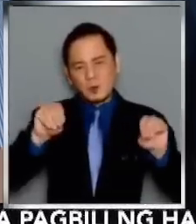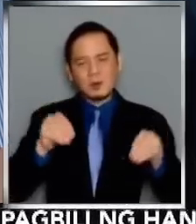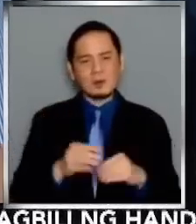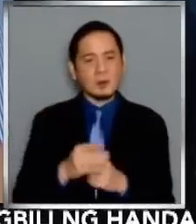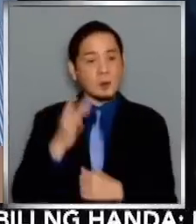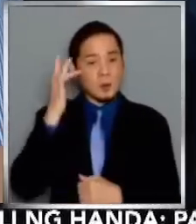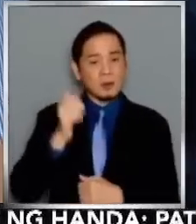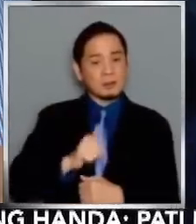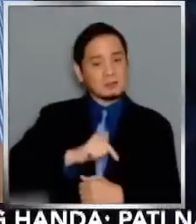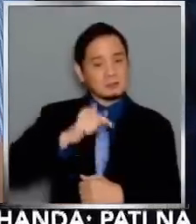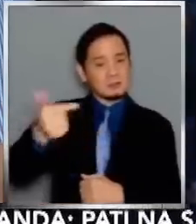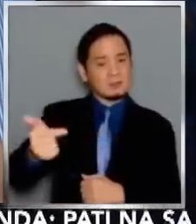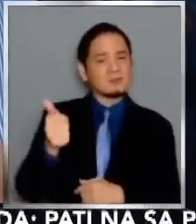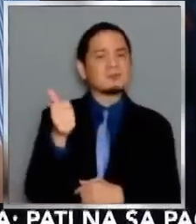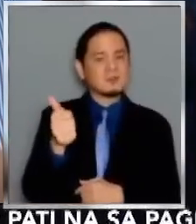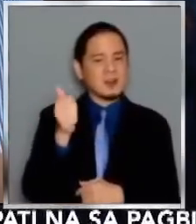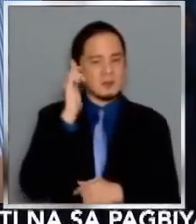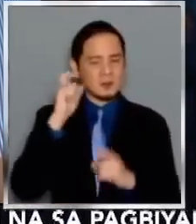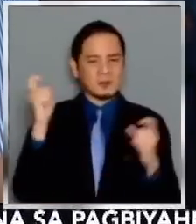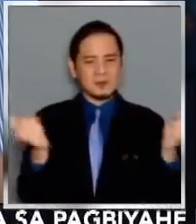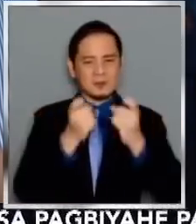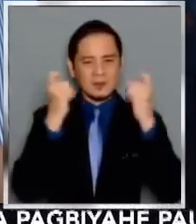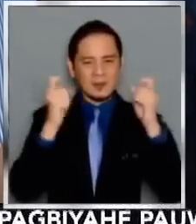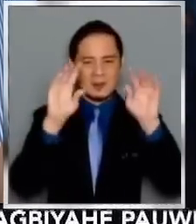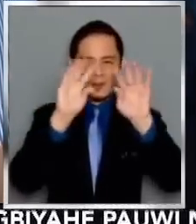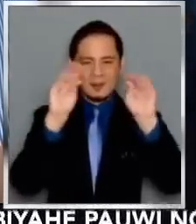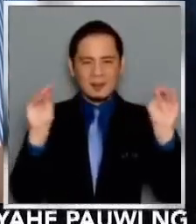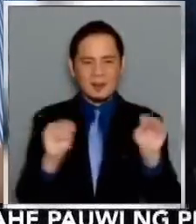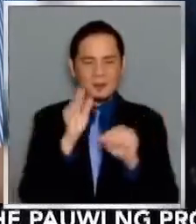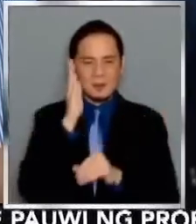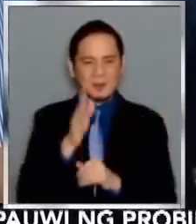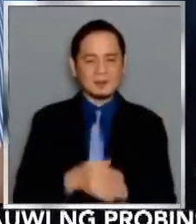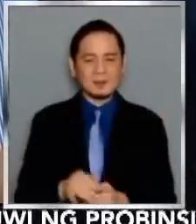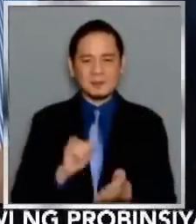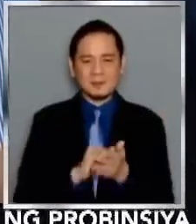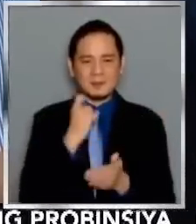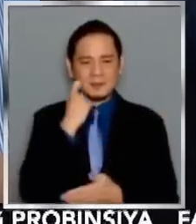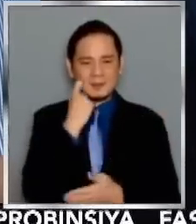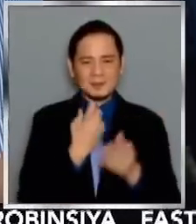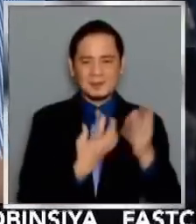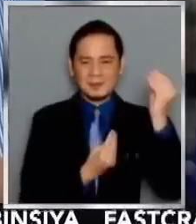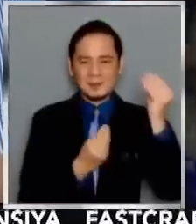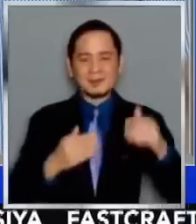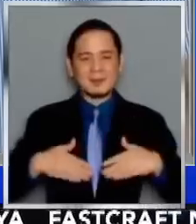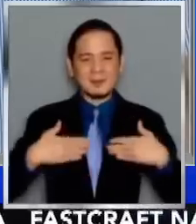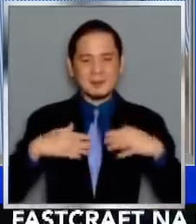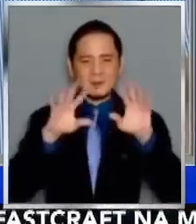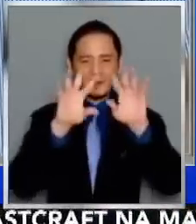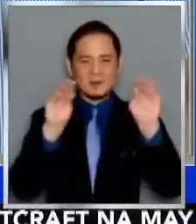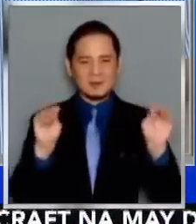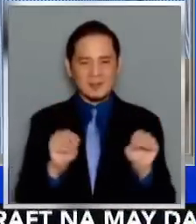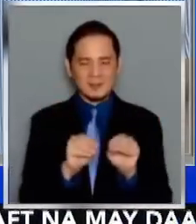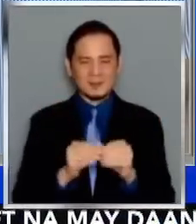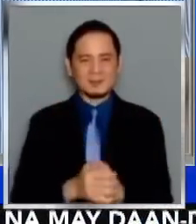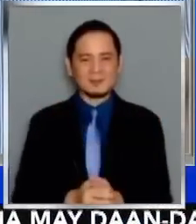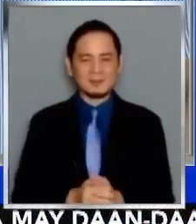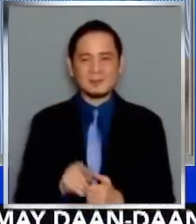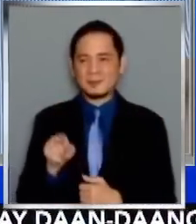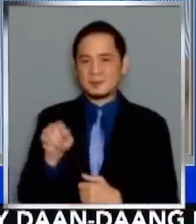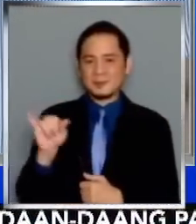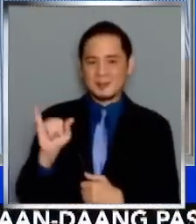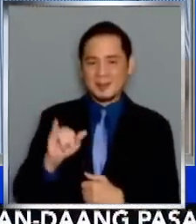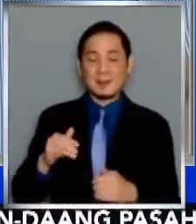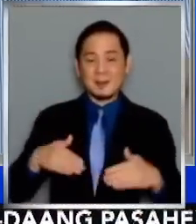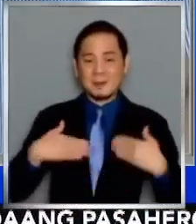para masalubong ang Pasko. At yan muna ang latest. Merry Christmas sa iyo, Pia. Merry Christmas din, JP. Pero naku, teka,